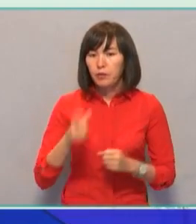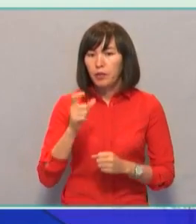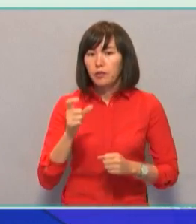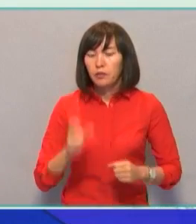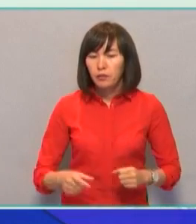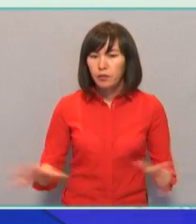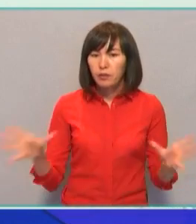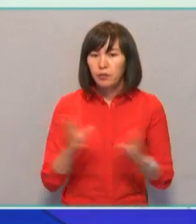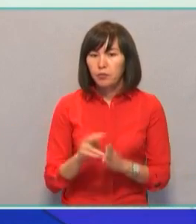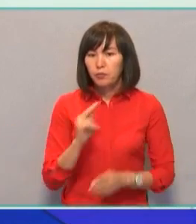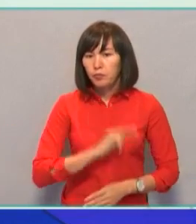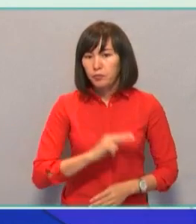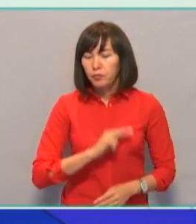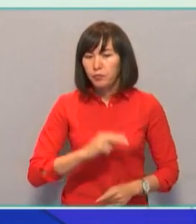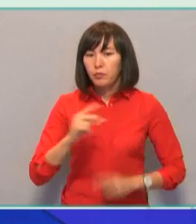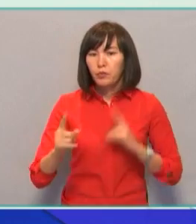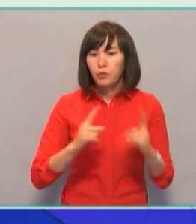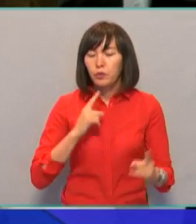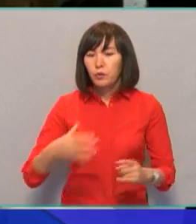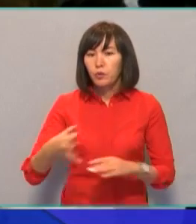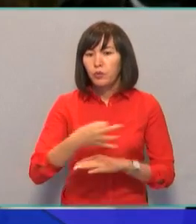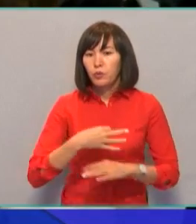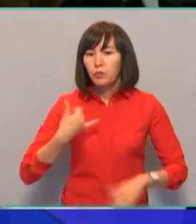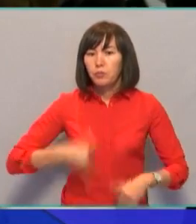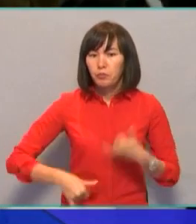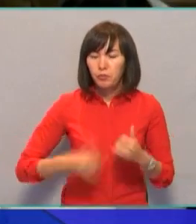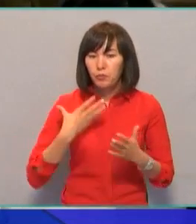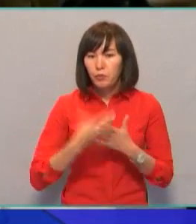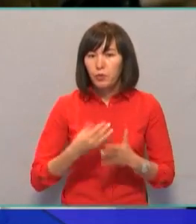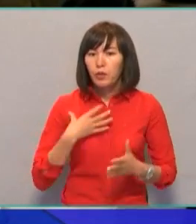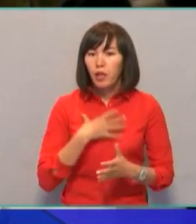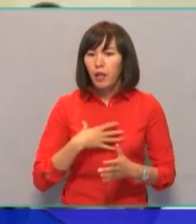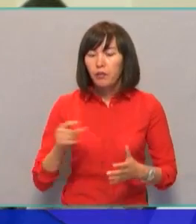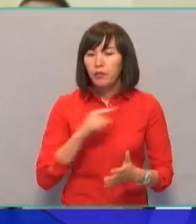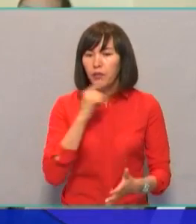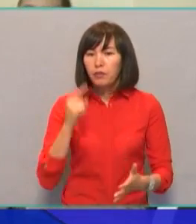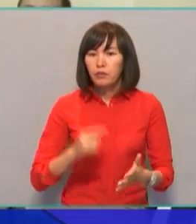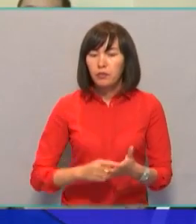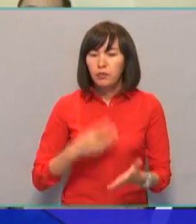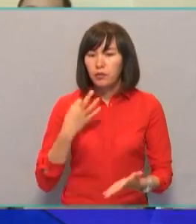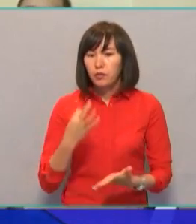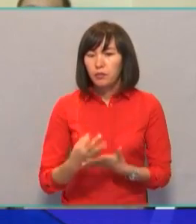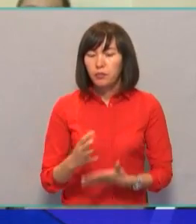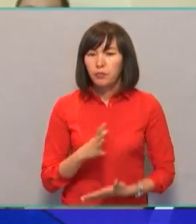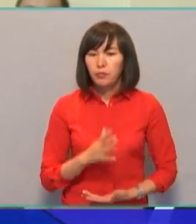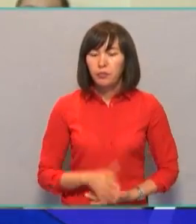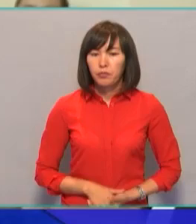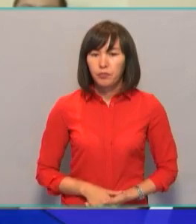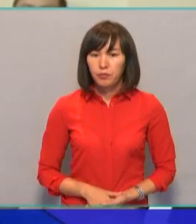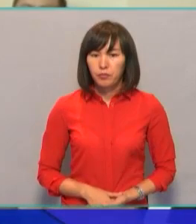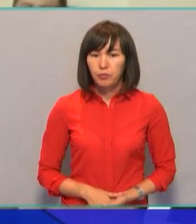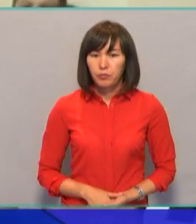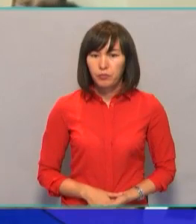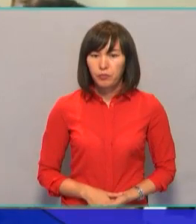мамандары бірігіп жұмыс істейді. Келелі кеңесте өңір ұстаздары өздерін толғандырған сауалдарына жауап алды. Қазір